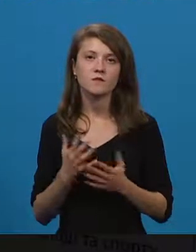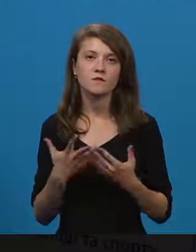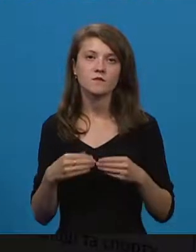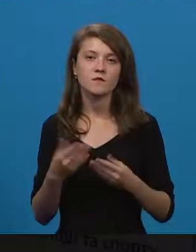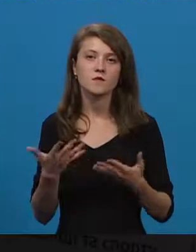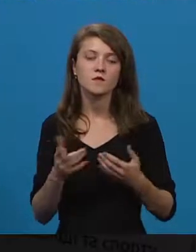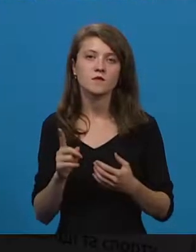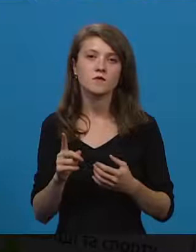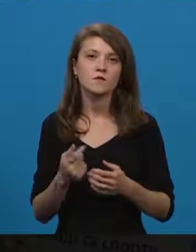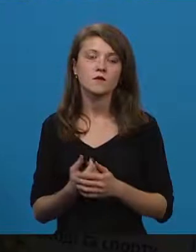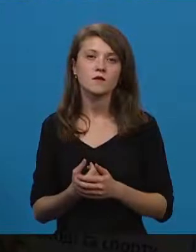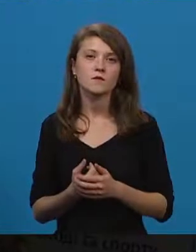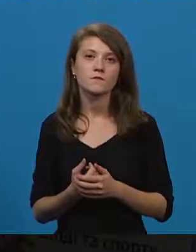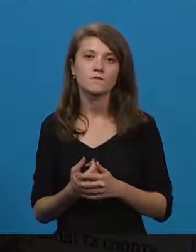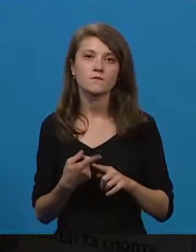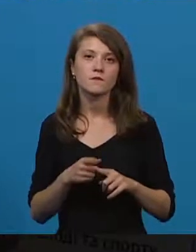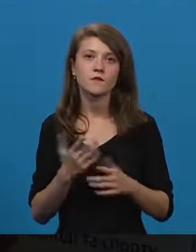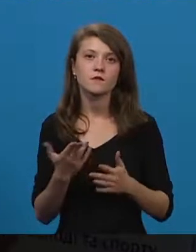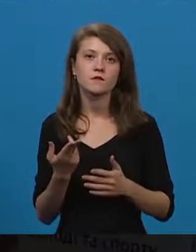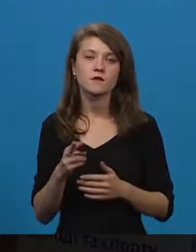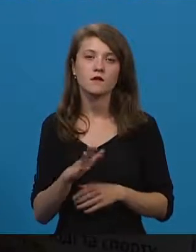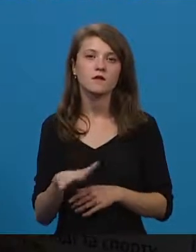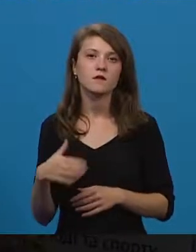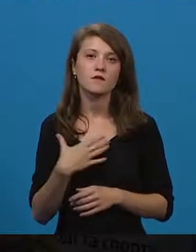ли це щось. Ну, може бути, це як-то для дітей важливо.